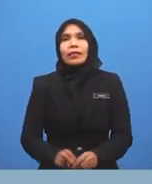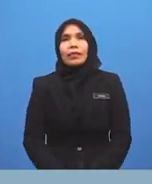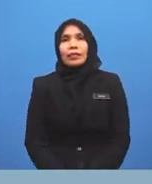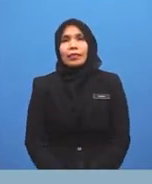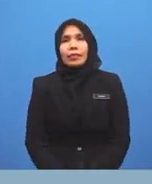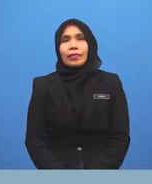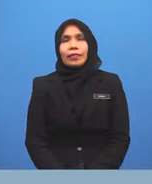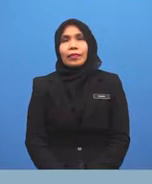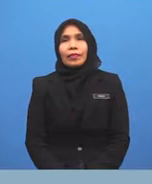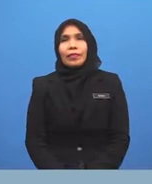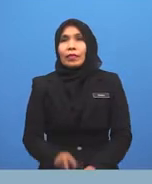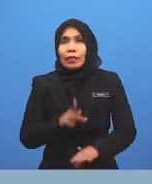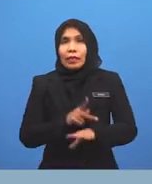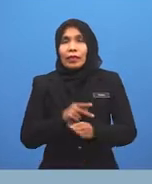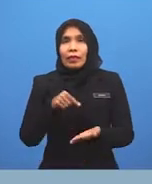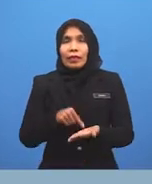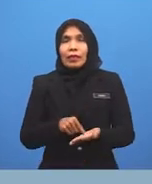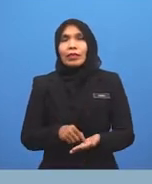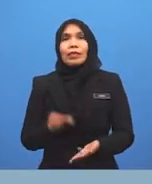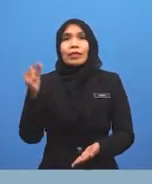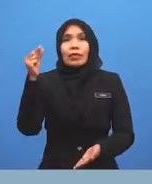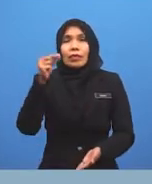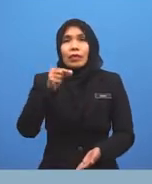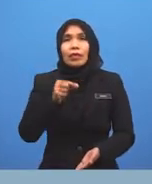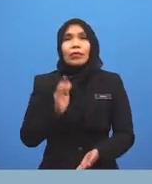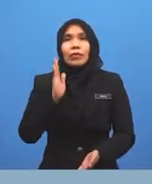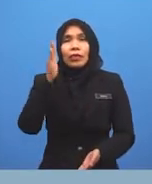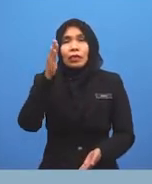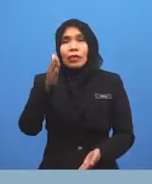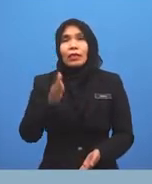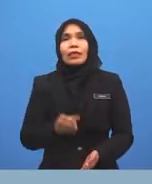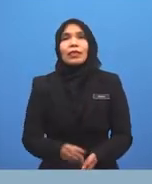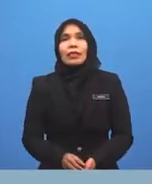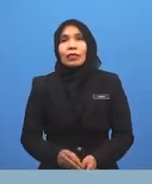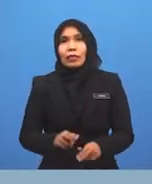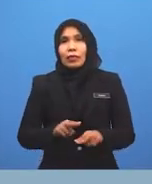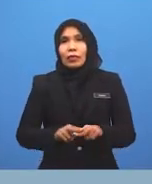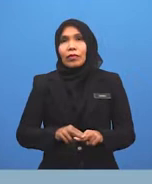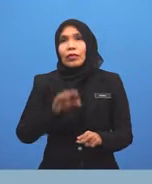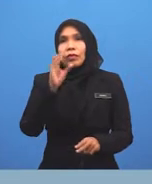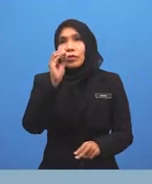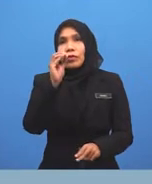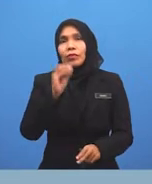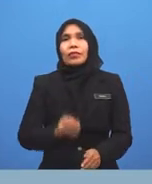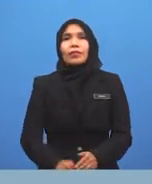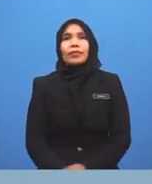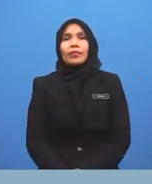aruhan. Pada ketika ini, jarum galvanometer akan kembali pada kedudukan sifar.